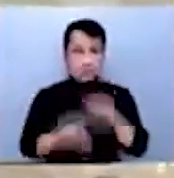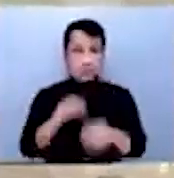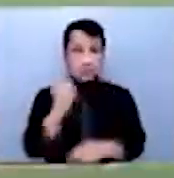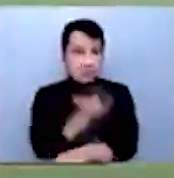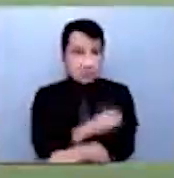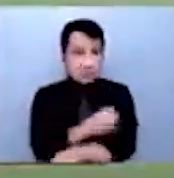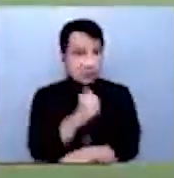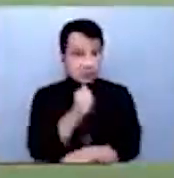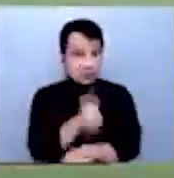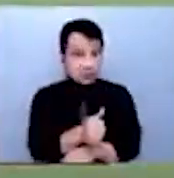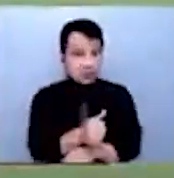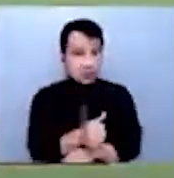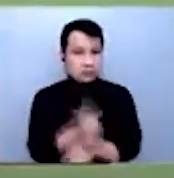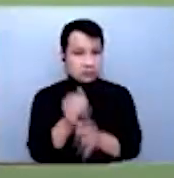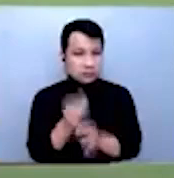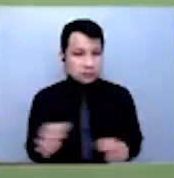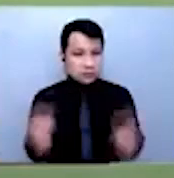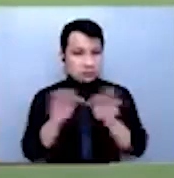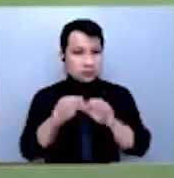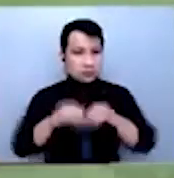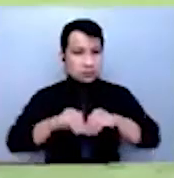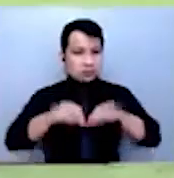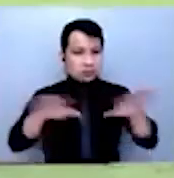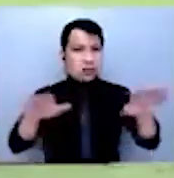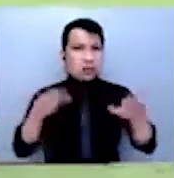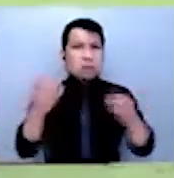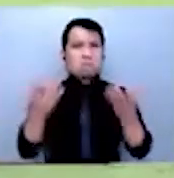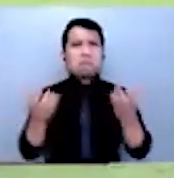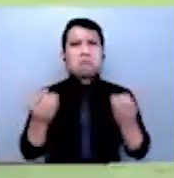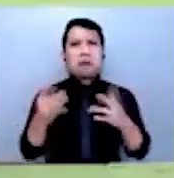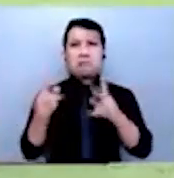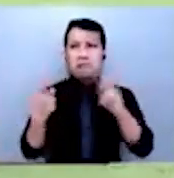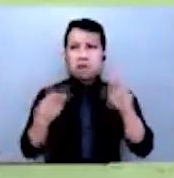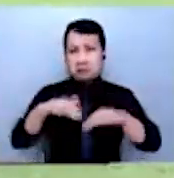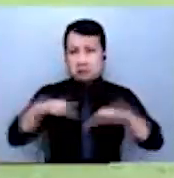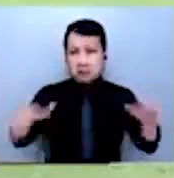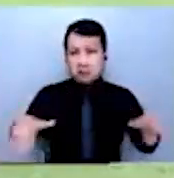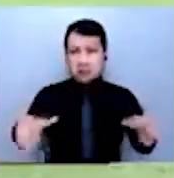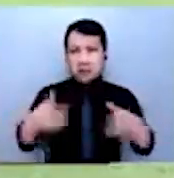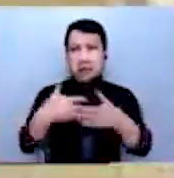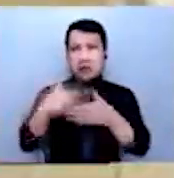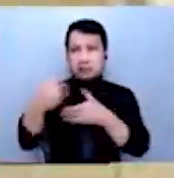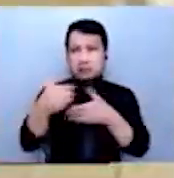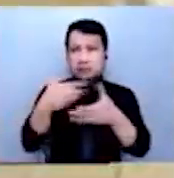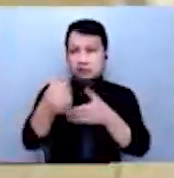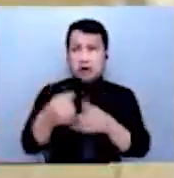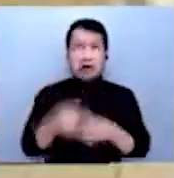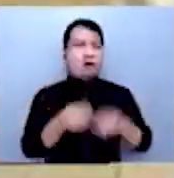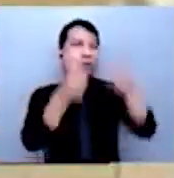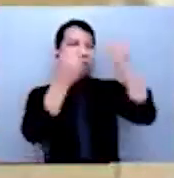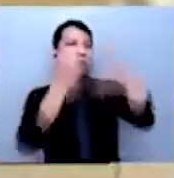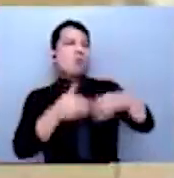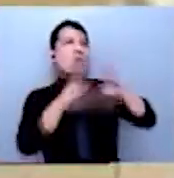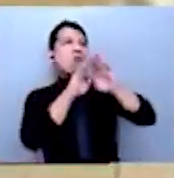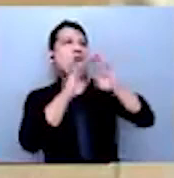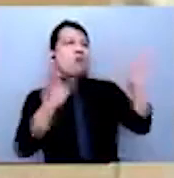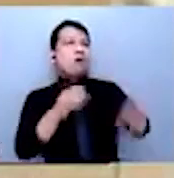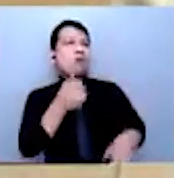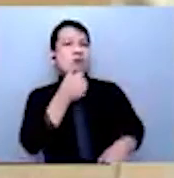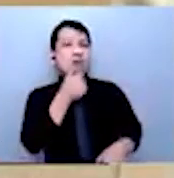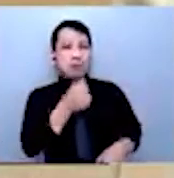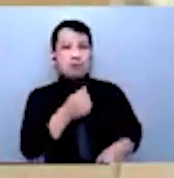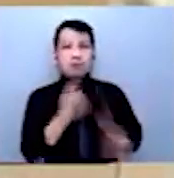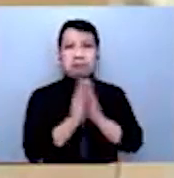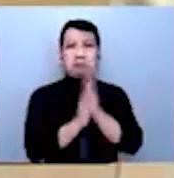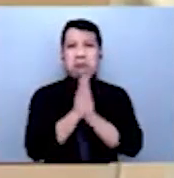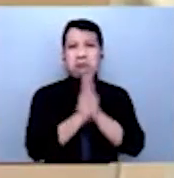hindi, kaya naman naglipa na sa mga mall ang mga bata. Yung mga bata, nung nalaman nila na na-open na yung mall ngayon, excited